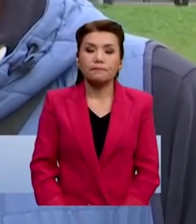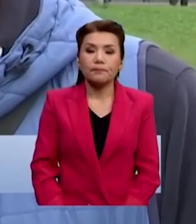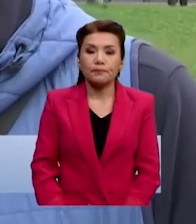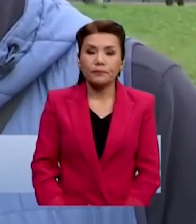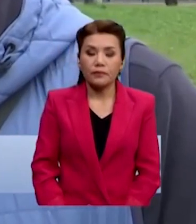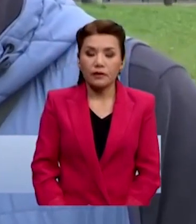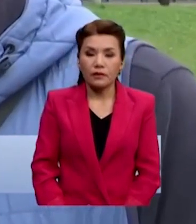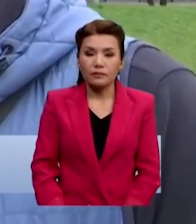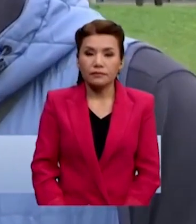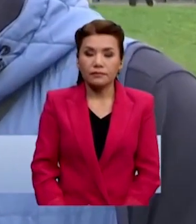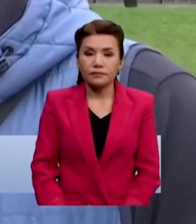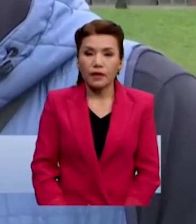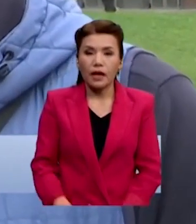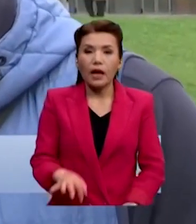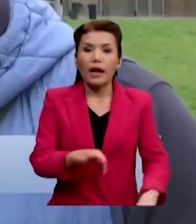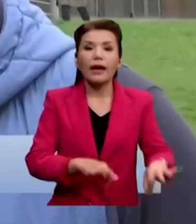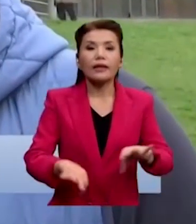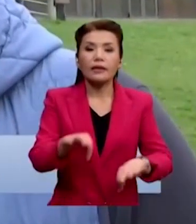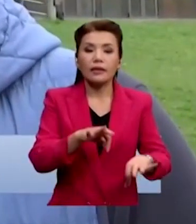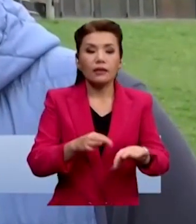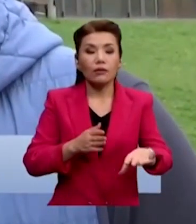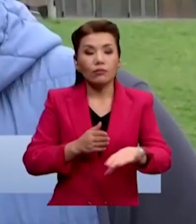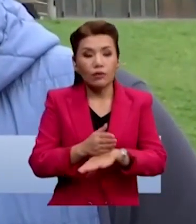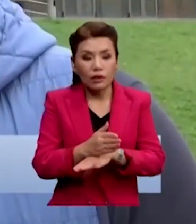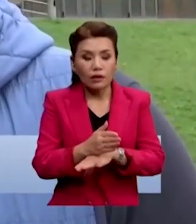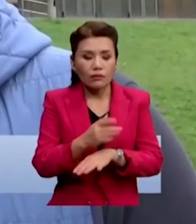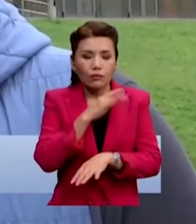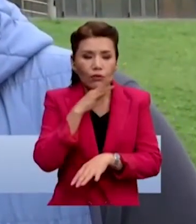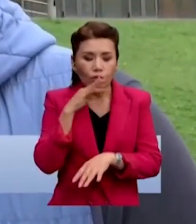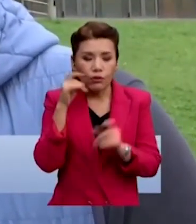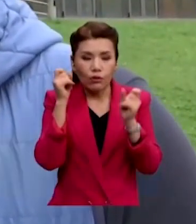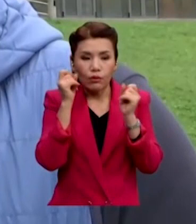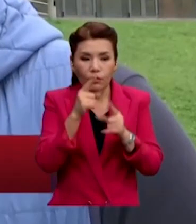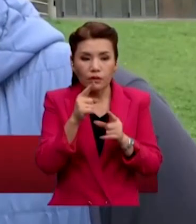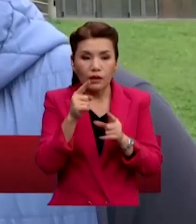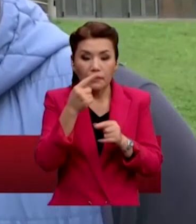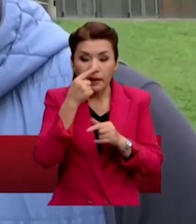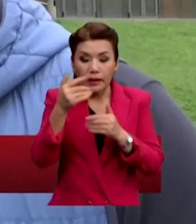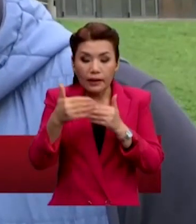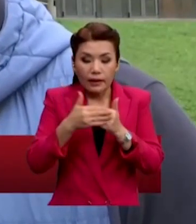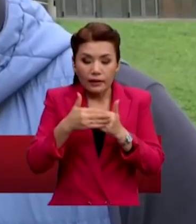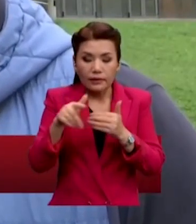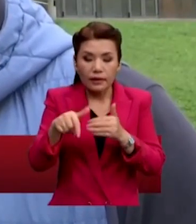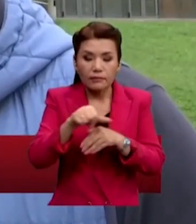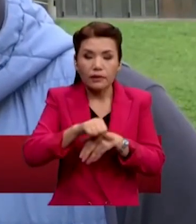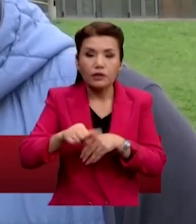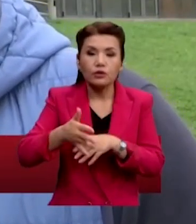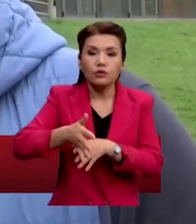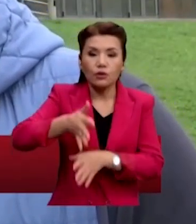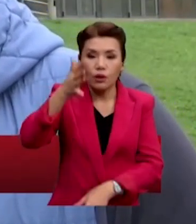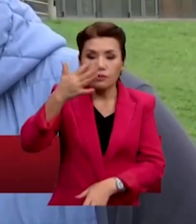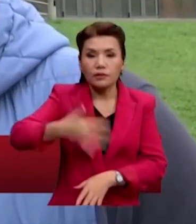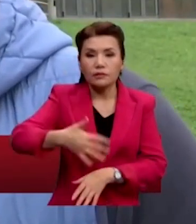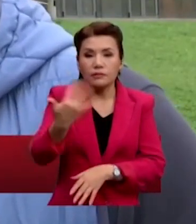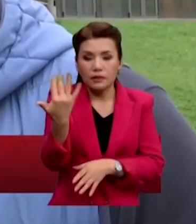архитектуру, звонить. Архитектураға келгенде біраз нәрсені білдік. Бізге өте жақын аралықта 9 қабатты 55